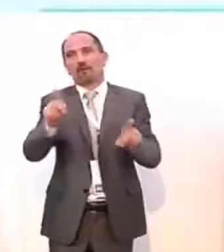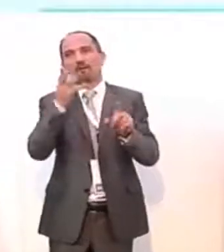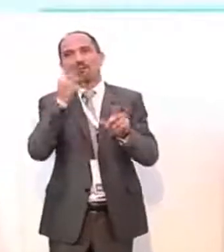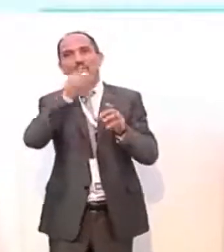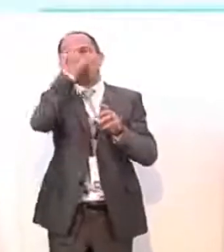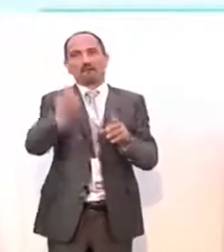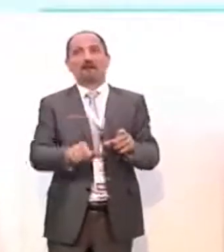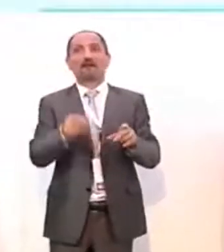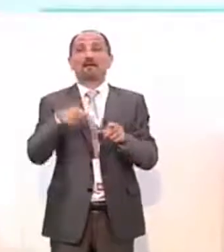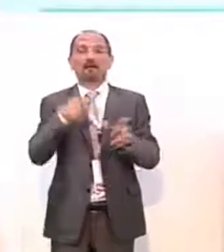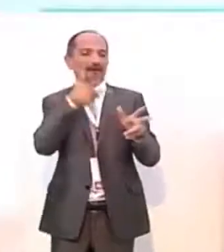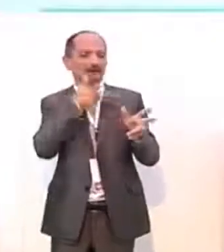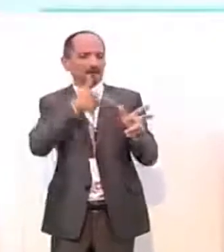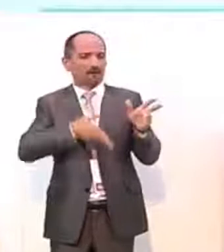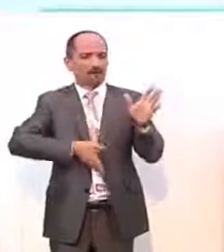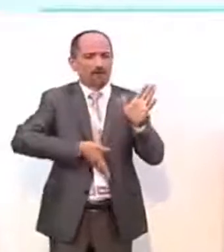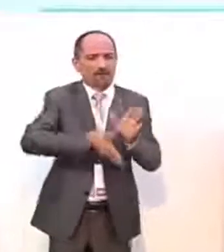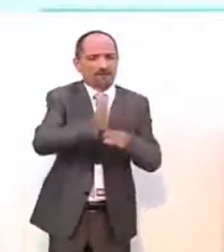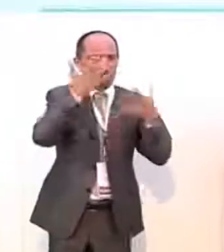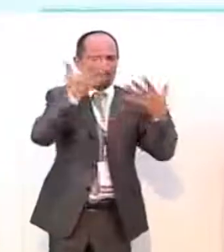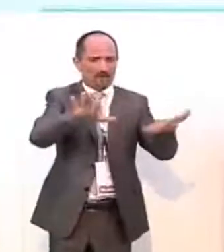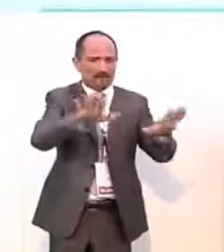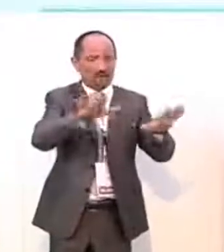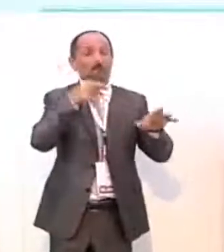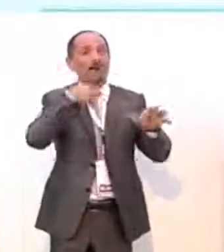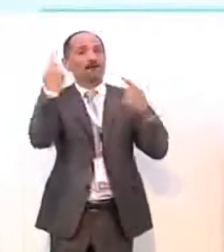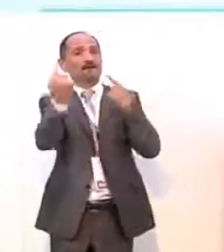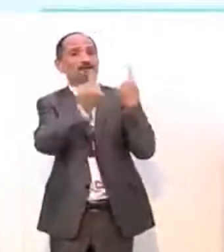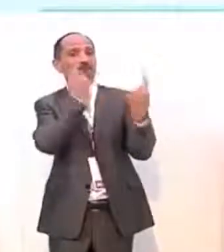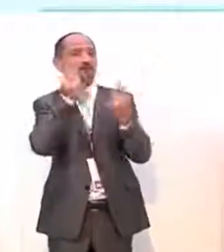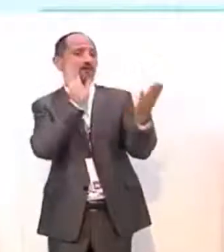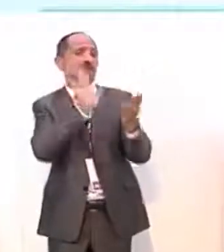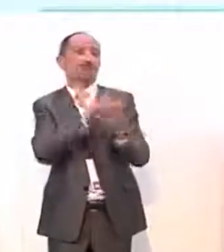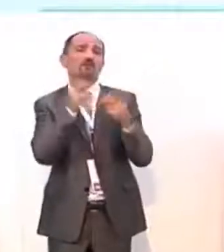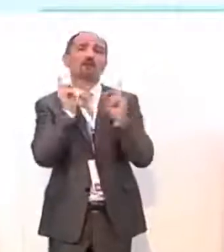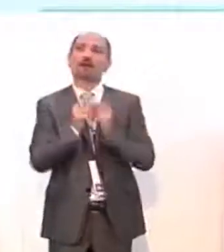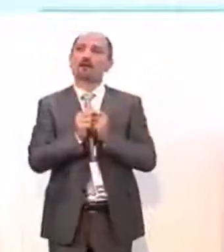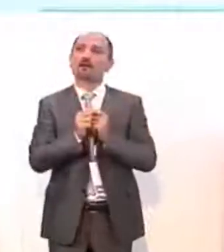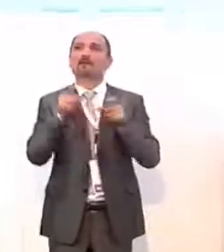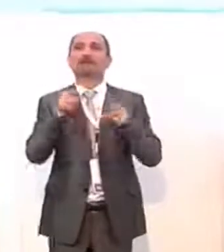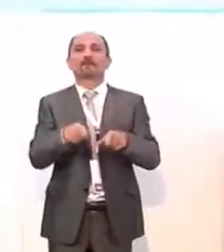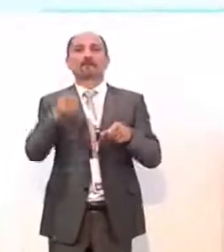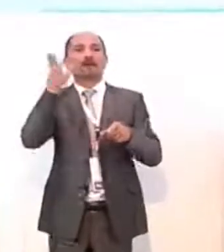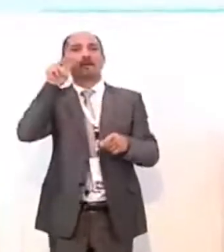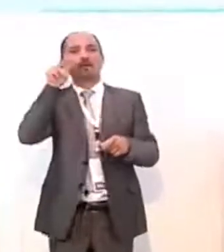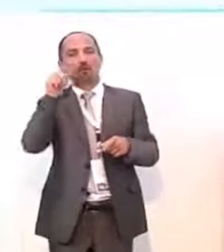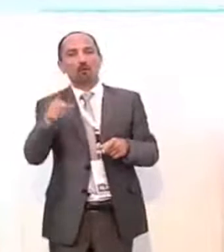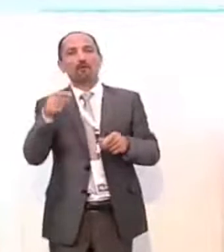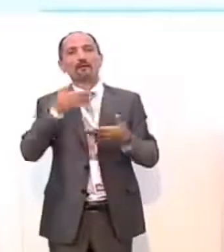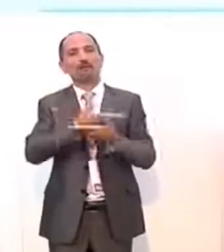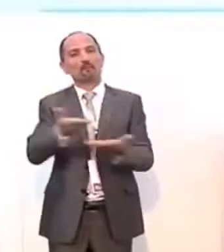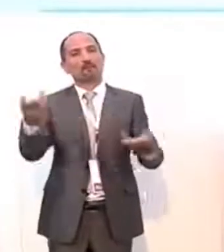ma il treno è ripartito. La situazione che abbiamo di fronte qual è? Quella che le donne nella